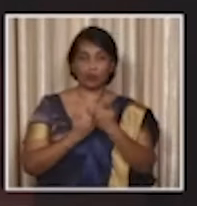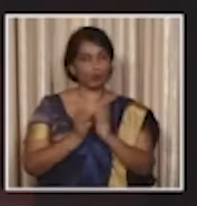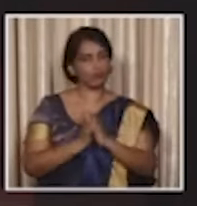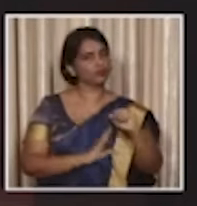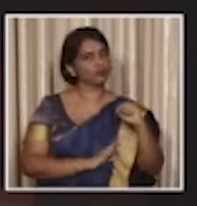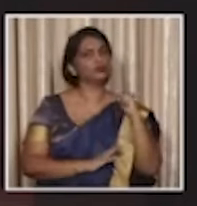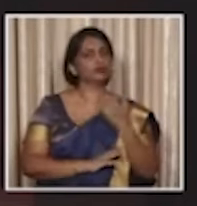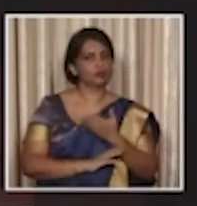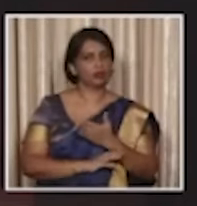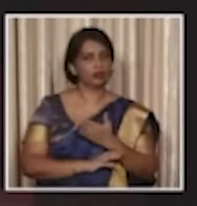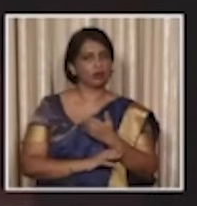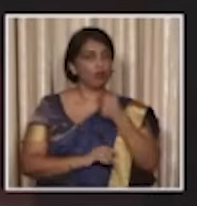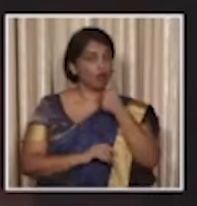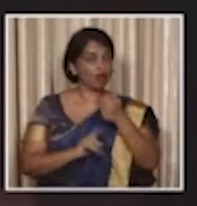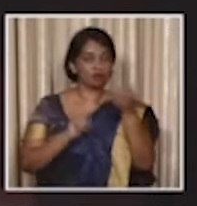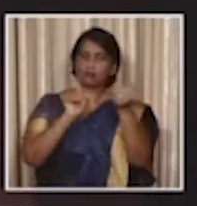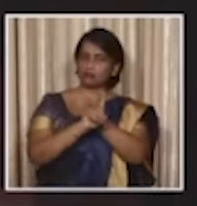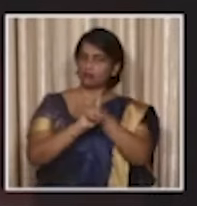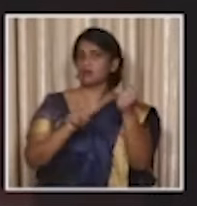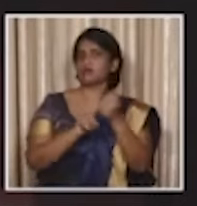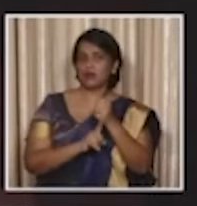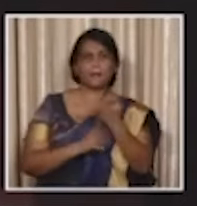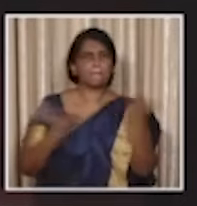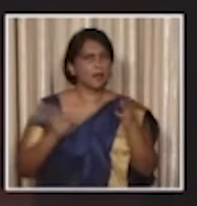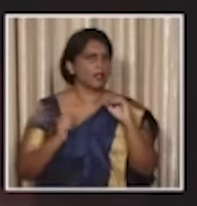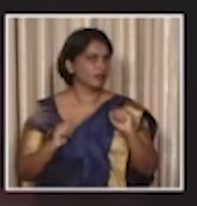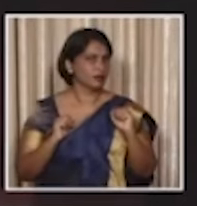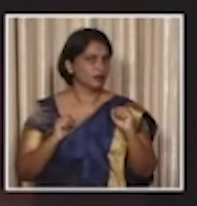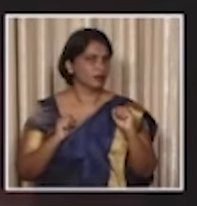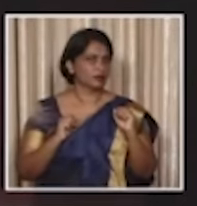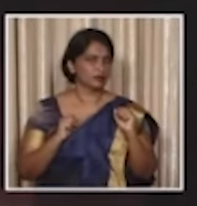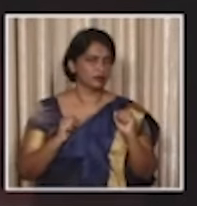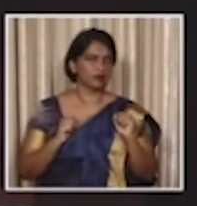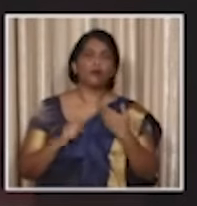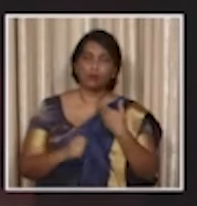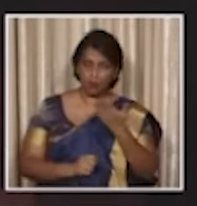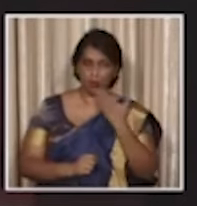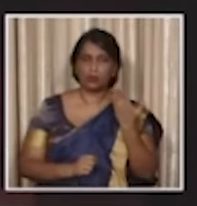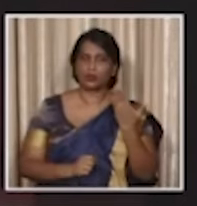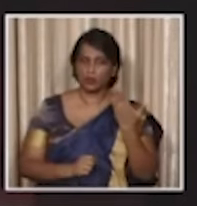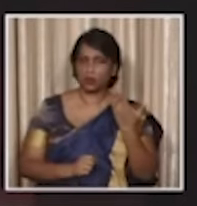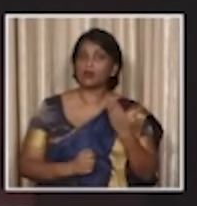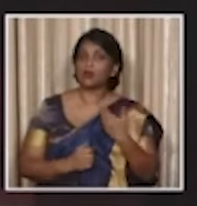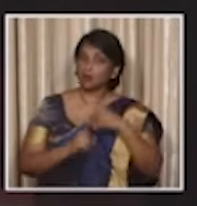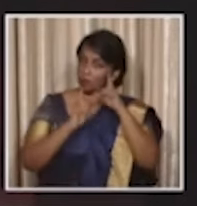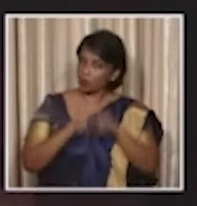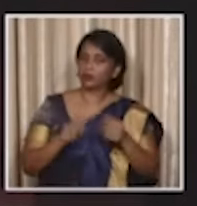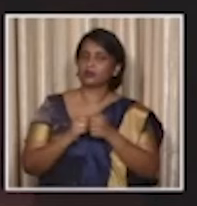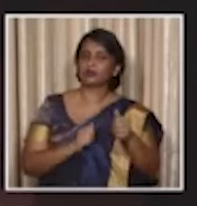තුලින් හොඳ නෙගෝසියේෂන් එකකට යන්නට ඇයි බැරි? පුළුවන්. අපි ඒ දේ